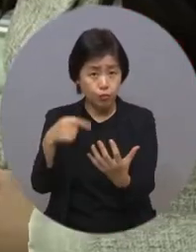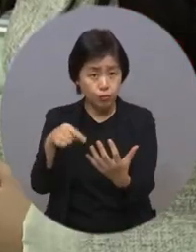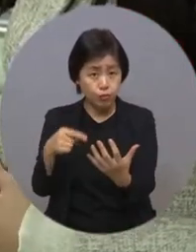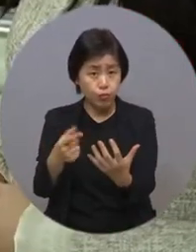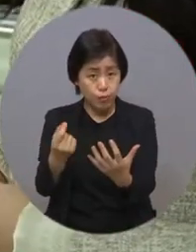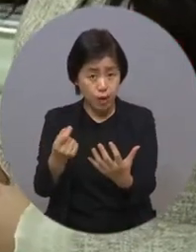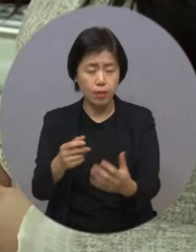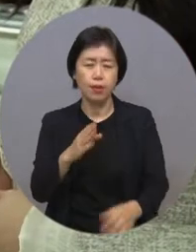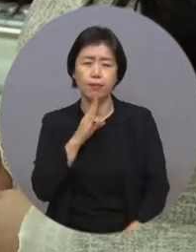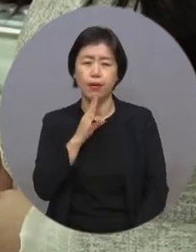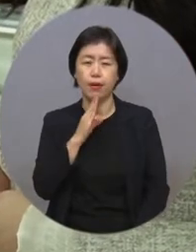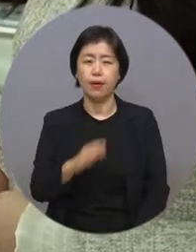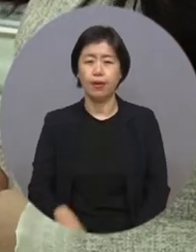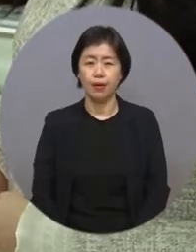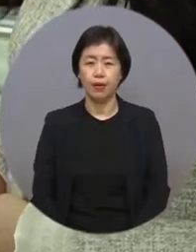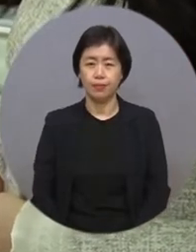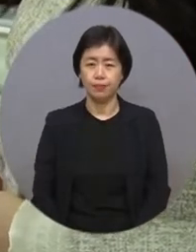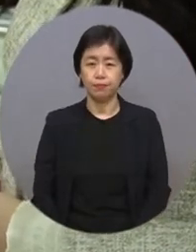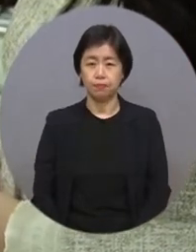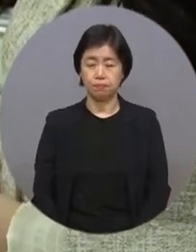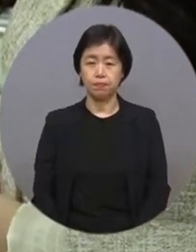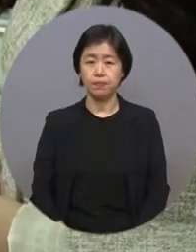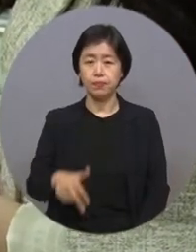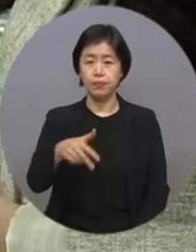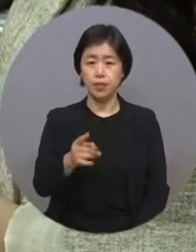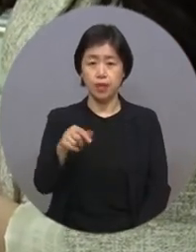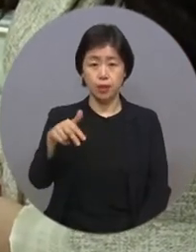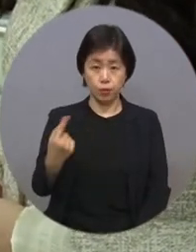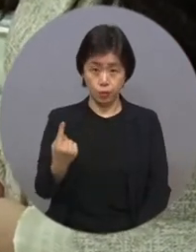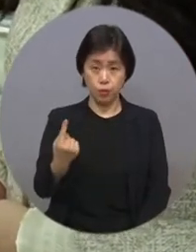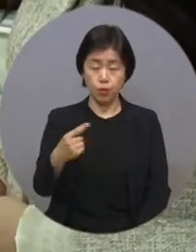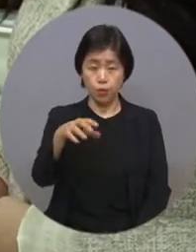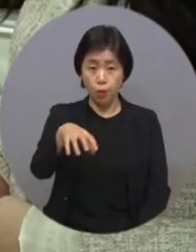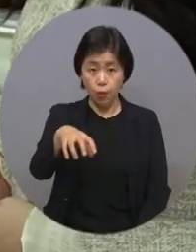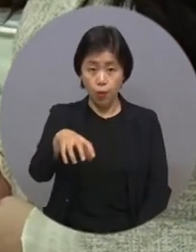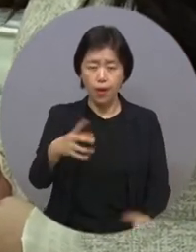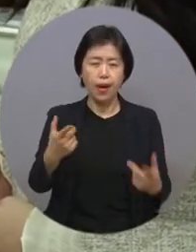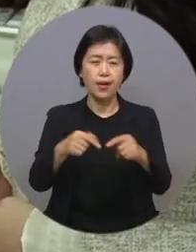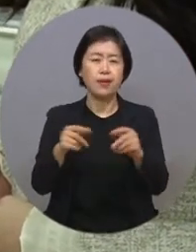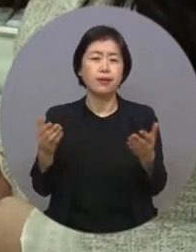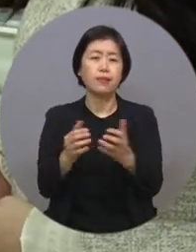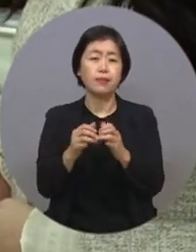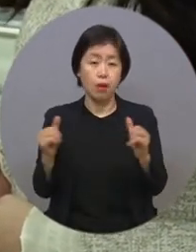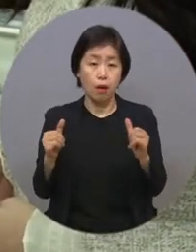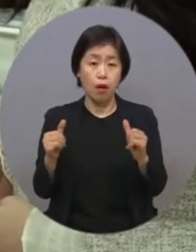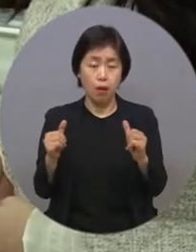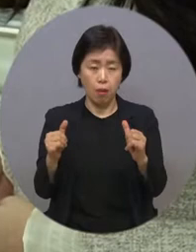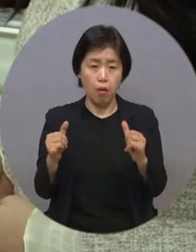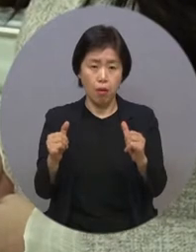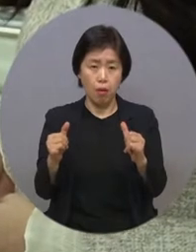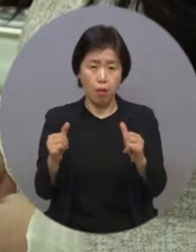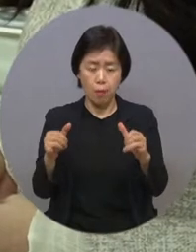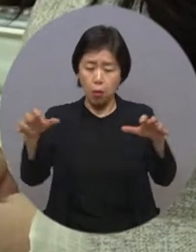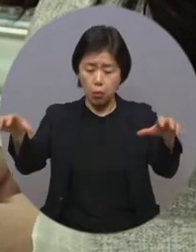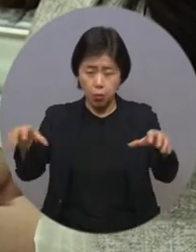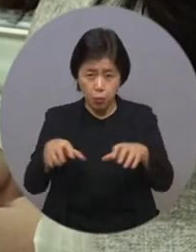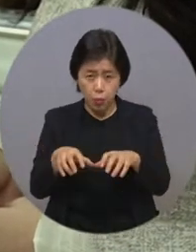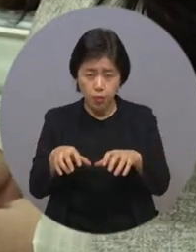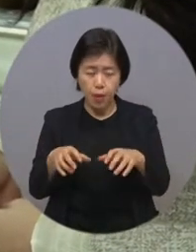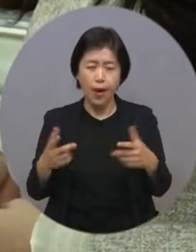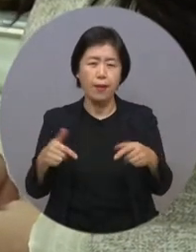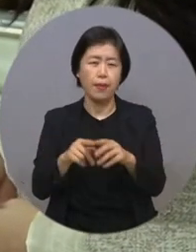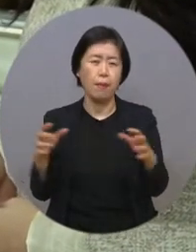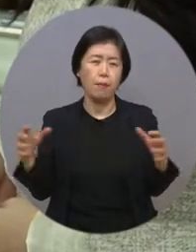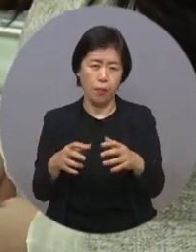네, 맞습니다. 저희 아. 이제 제조팀에서 직접 이제 생산을 하실 분들이 오시면 이곳에서 이제 체계적으로 교육을 받은 후에